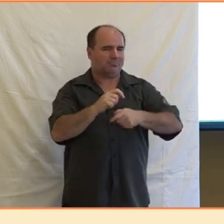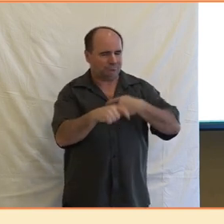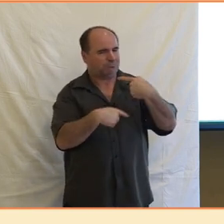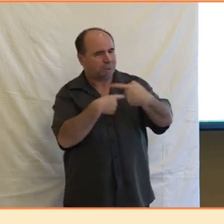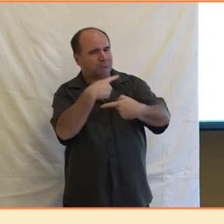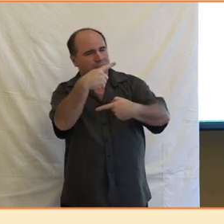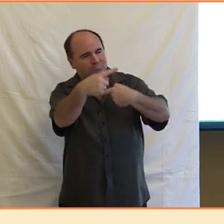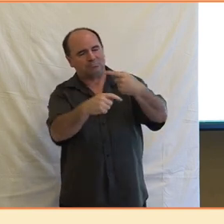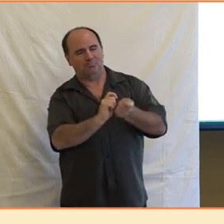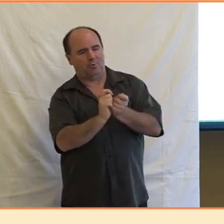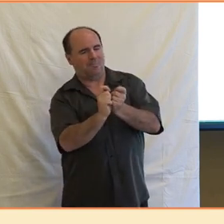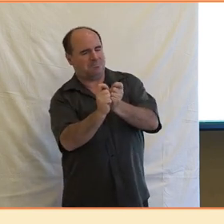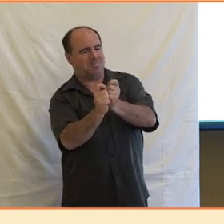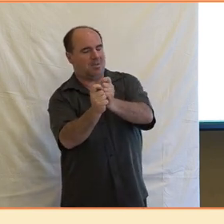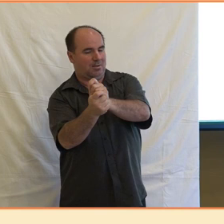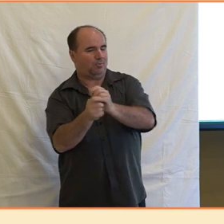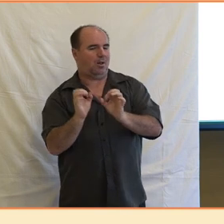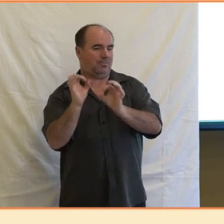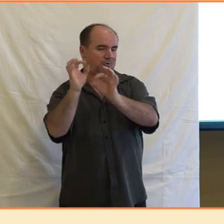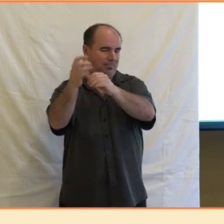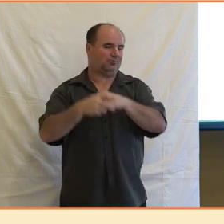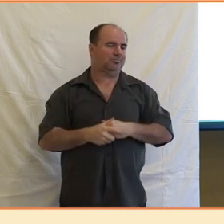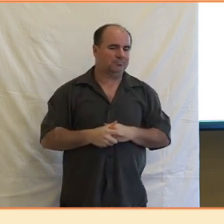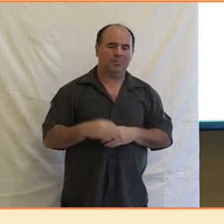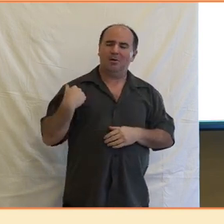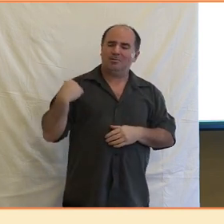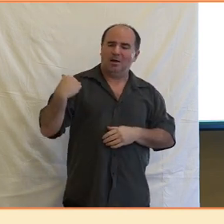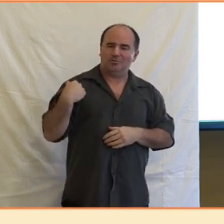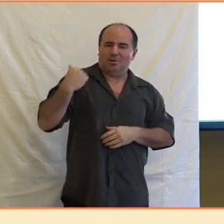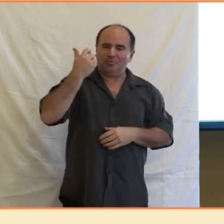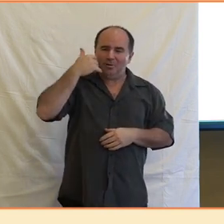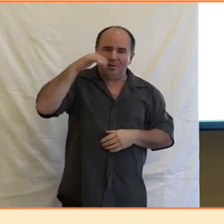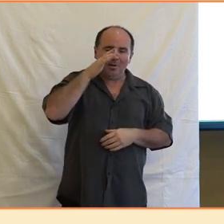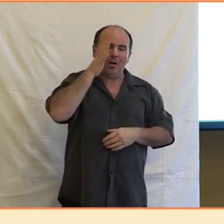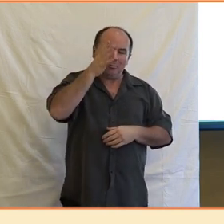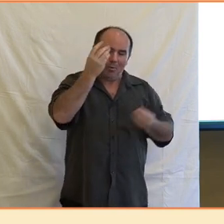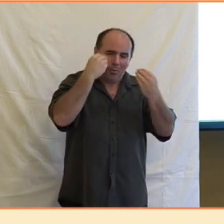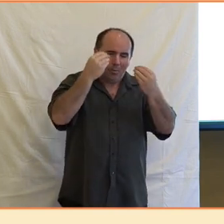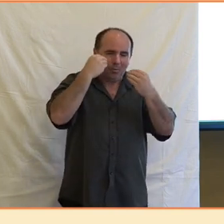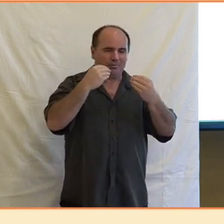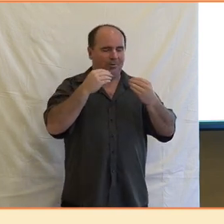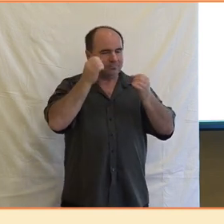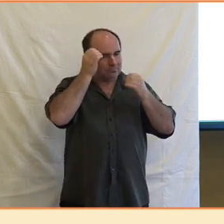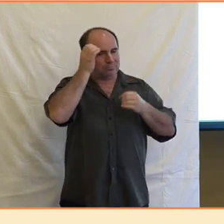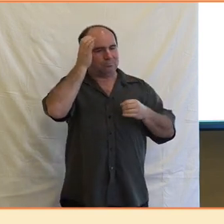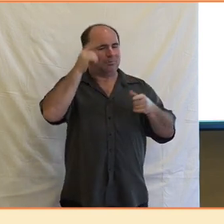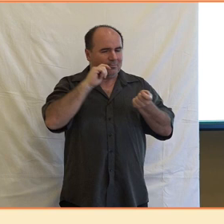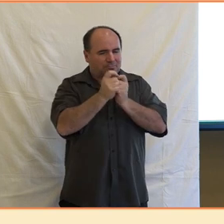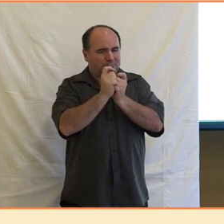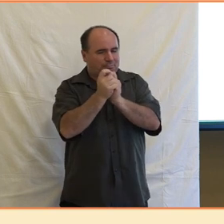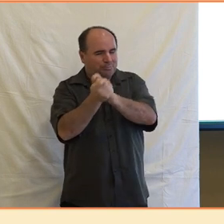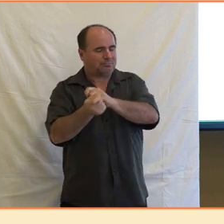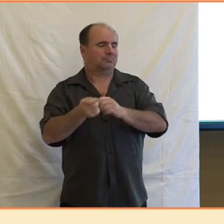ale zejména třeba ve stáří s úbytkem nějakých, řekněme, duševních schopností,